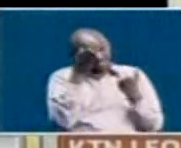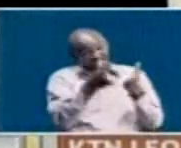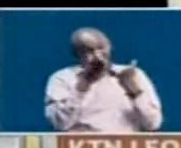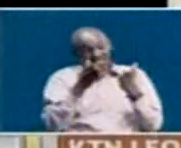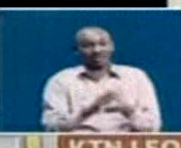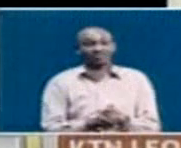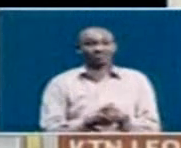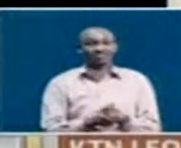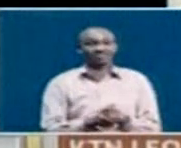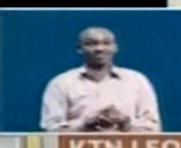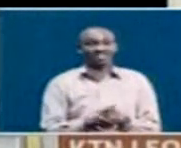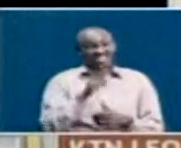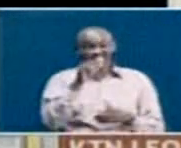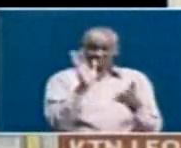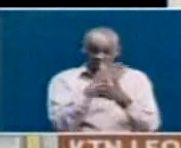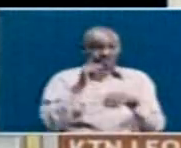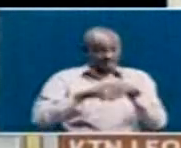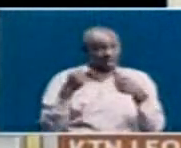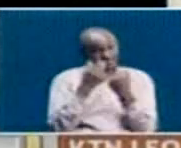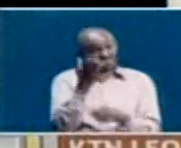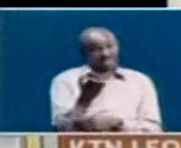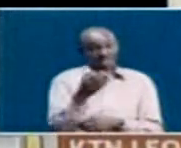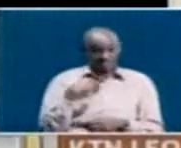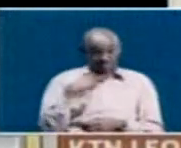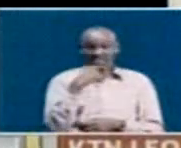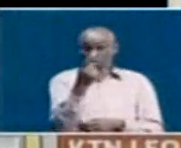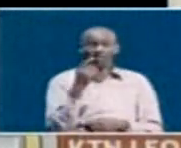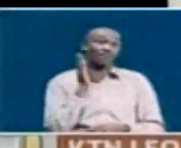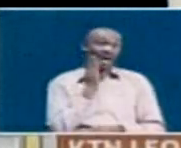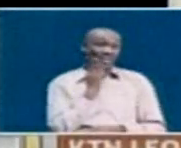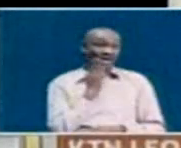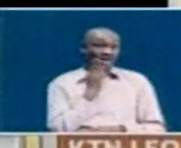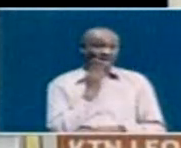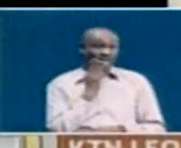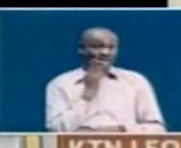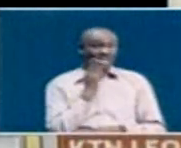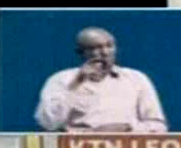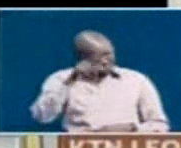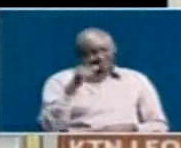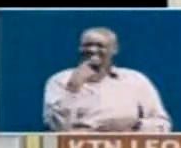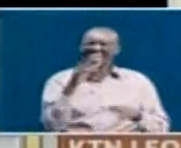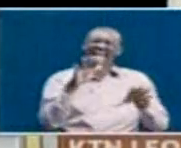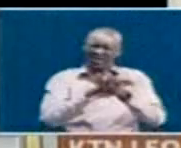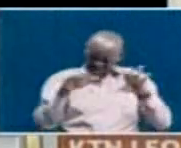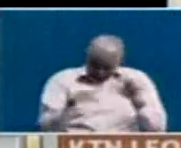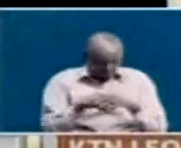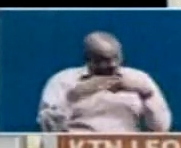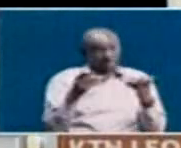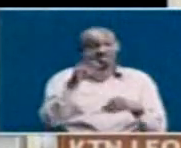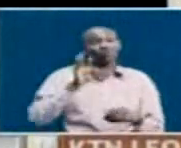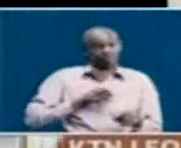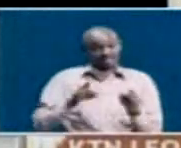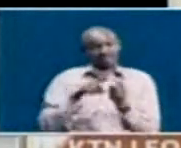lakini manake nyimbo hii ilivotoka nilimsikizisha mamangu. Hamna chochote ni mfichacho mamangu. Manake ni mwanamke kama